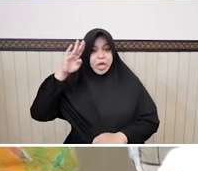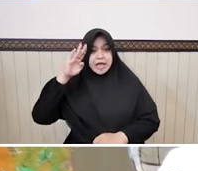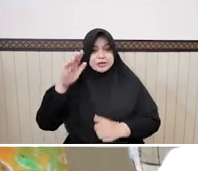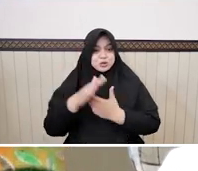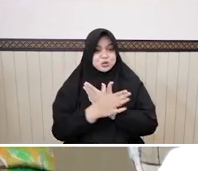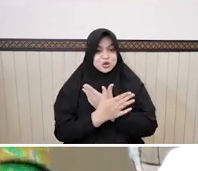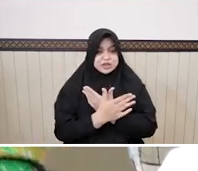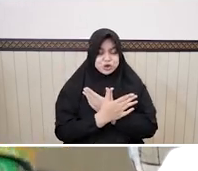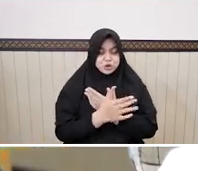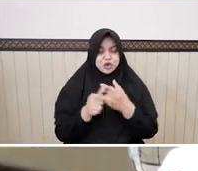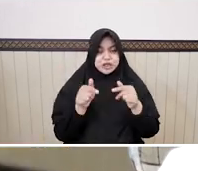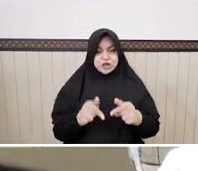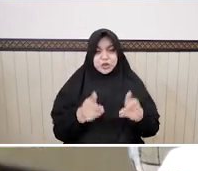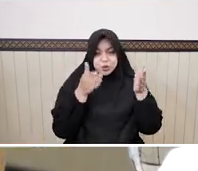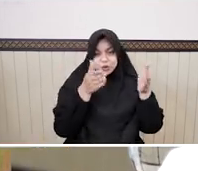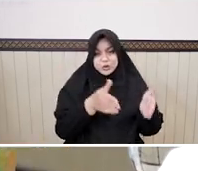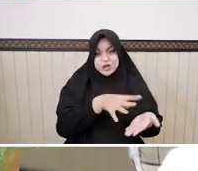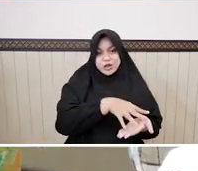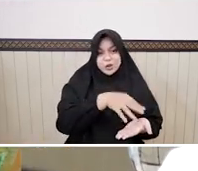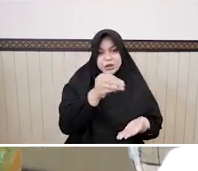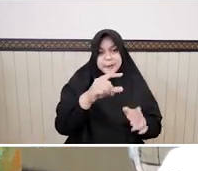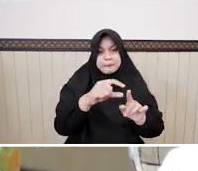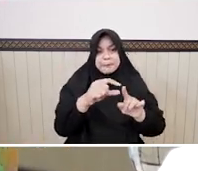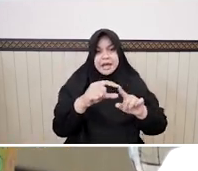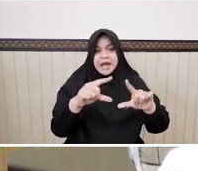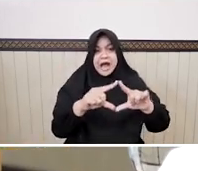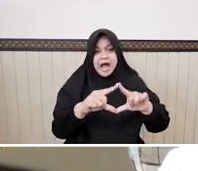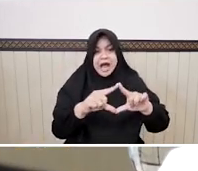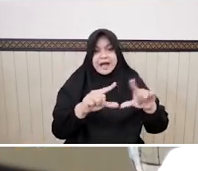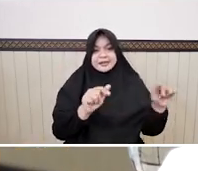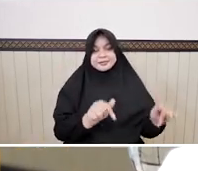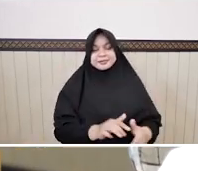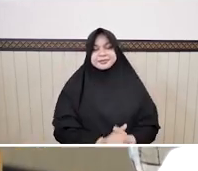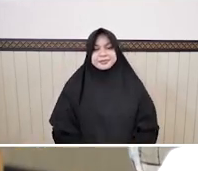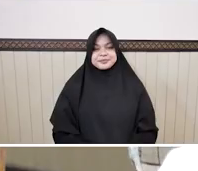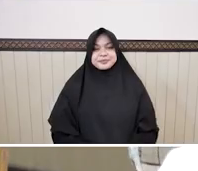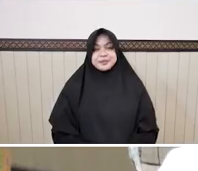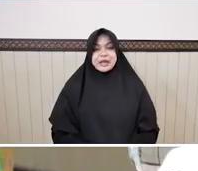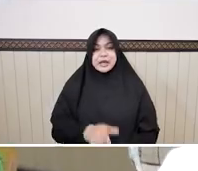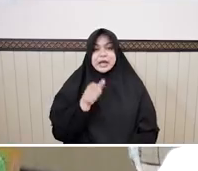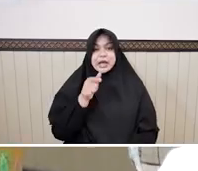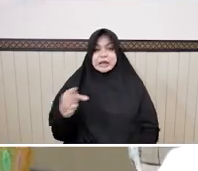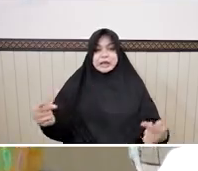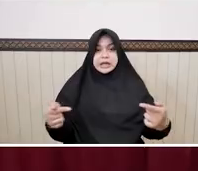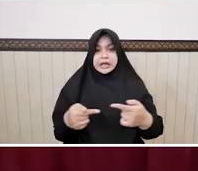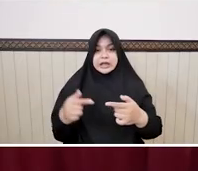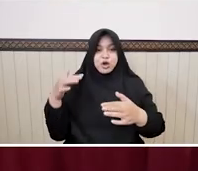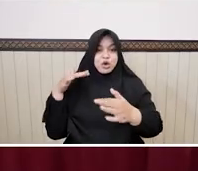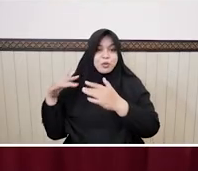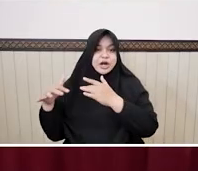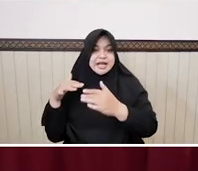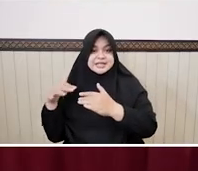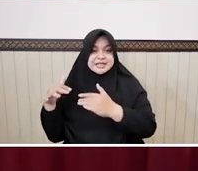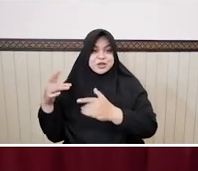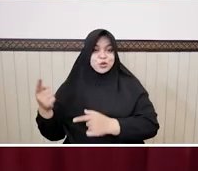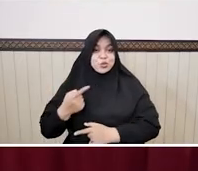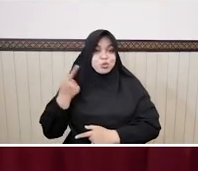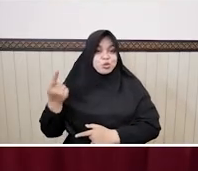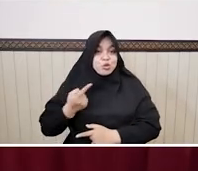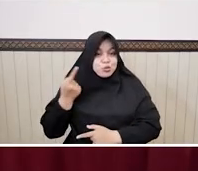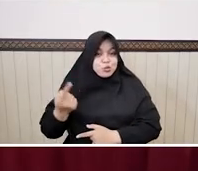Gunungkidul sendiri khususnya di unit pepaya terkait akomodasi publik mungkin yang